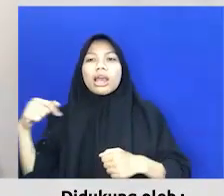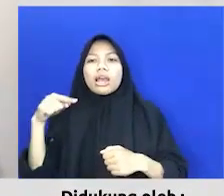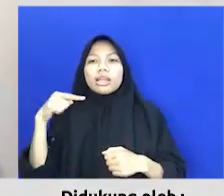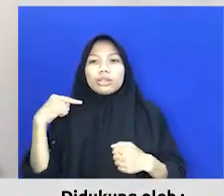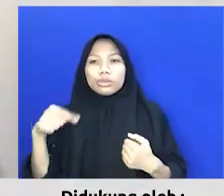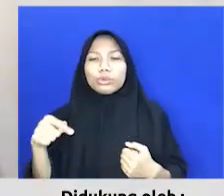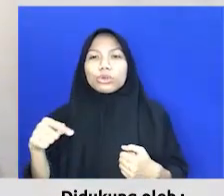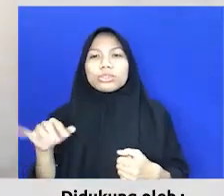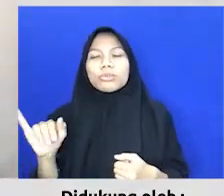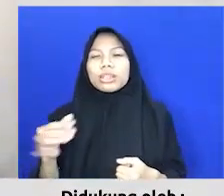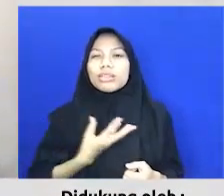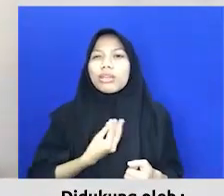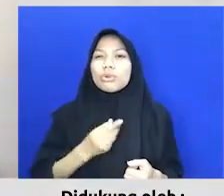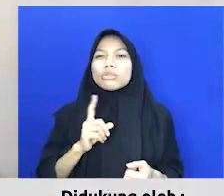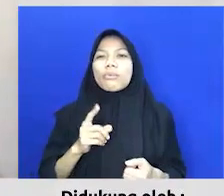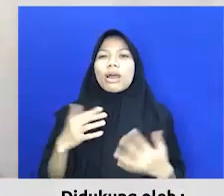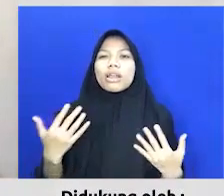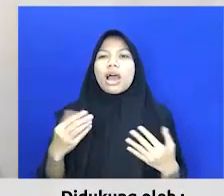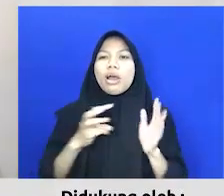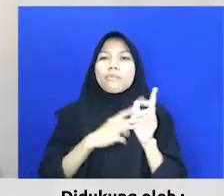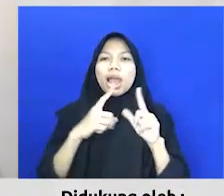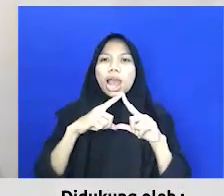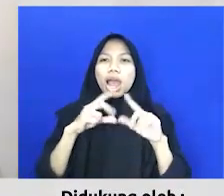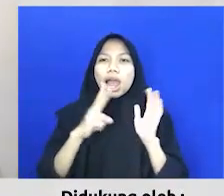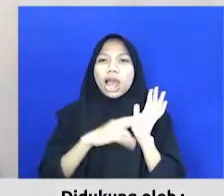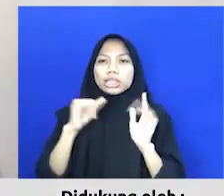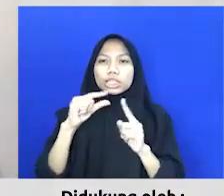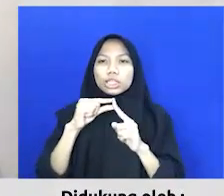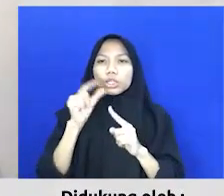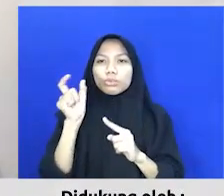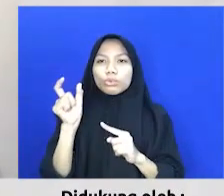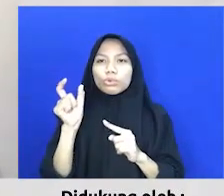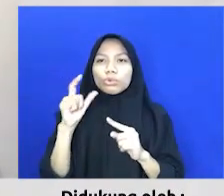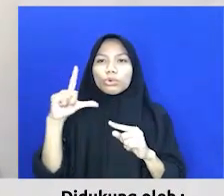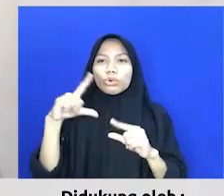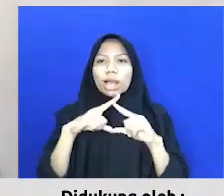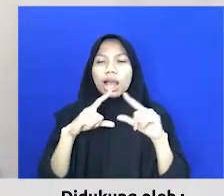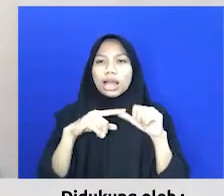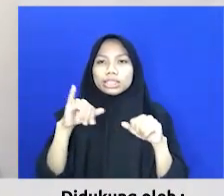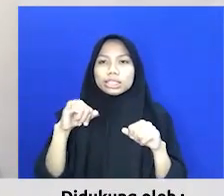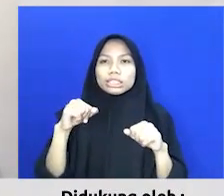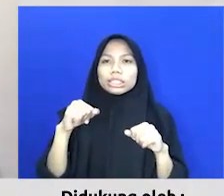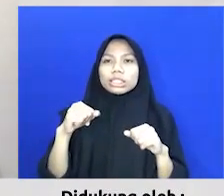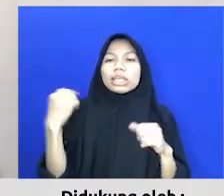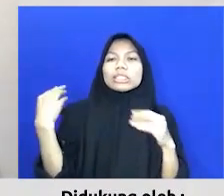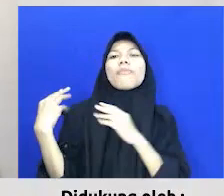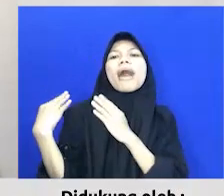berdasarkan etnis atau keyakinannya. Sebenarnya yang menarik itu saya pikir